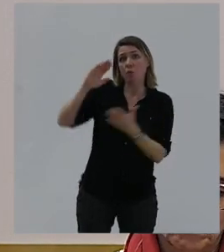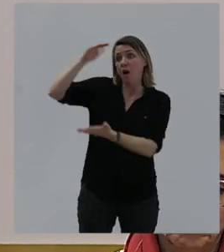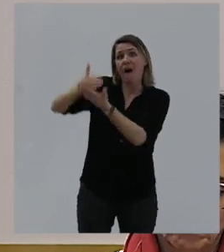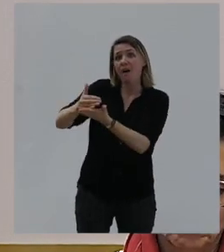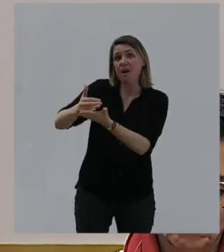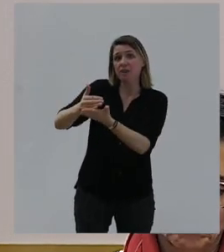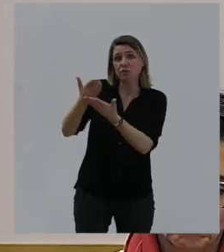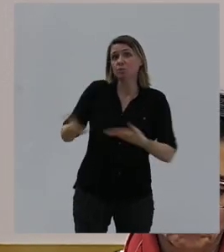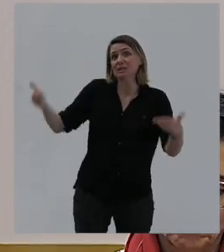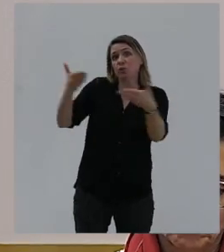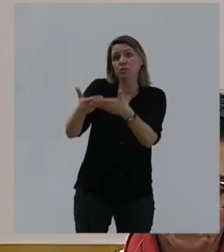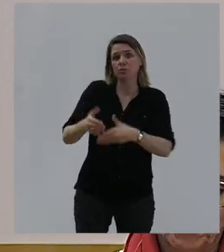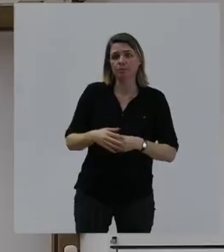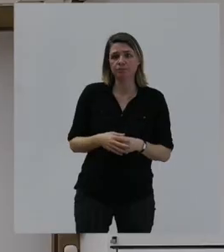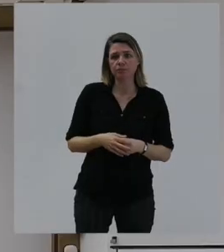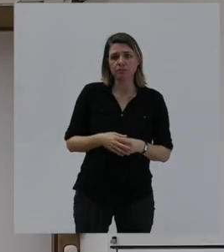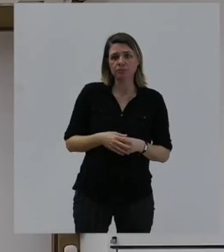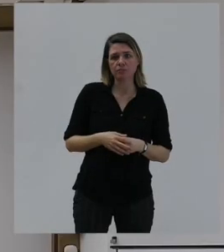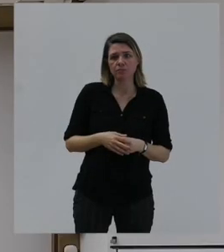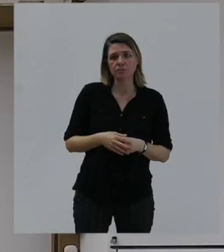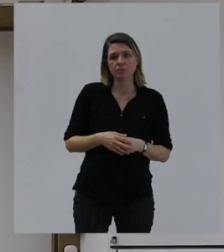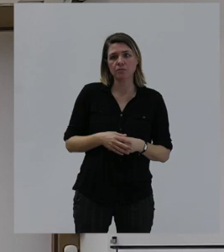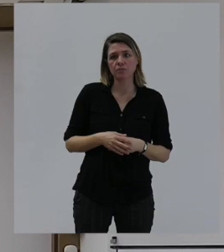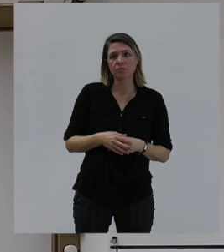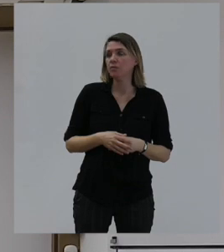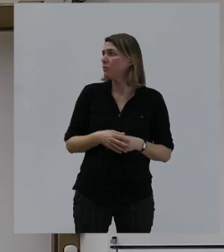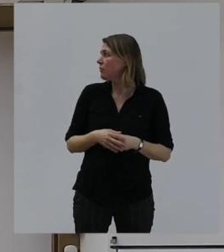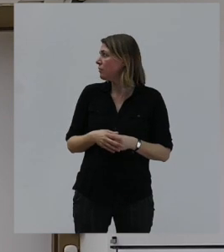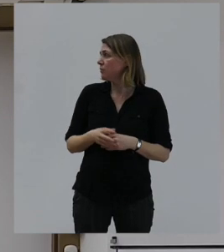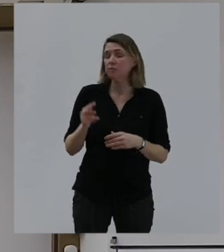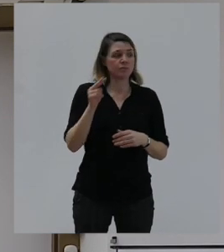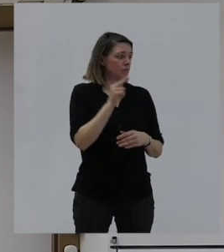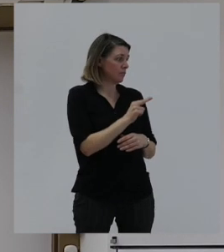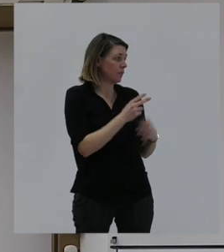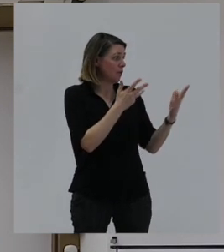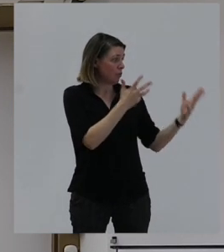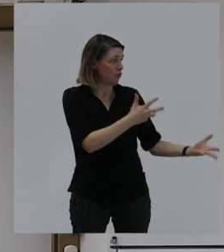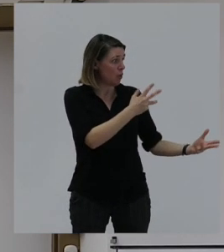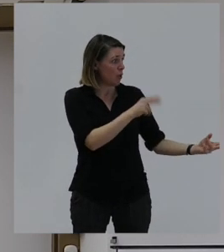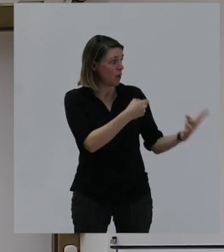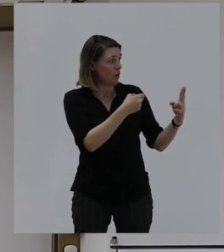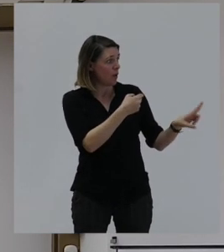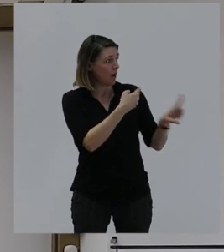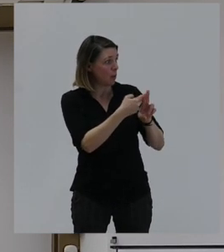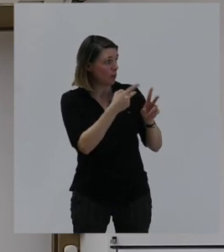un terme à cette situation. Je me tourne vers vous. Est-ce que vous souhaitez ajouter quelque chose sur le sujet ?